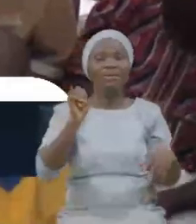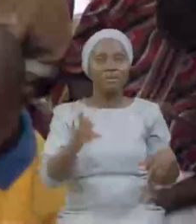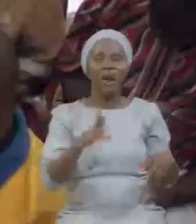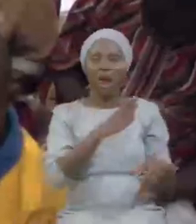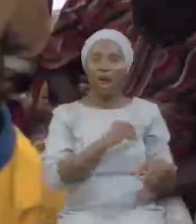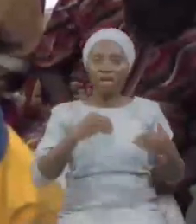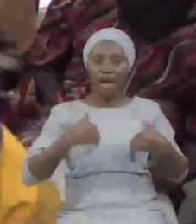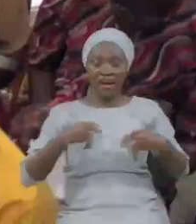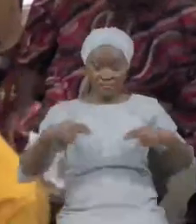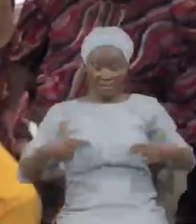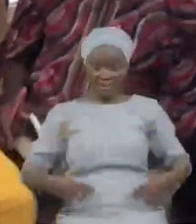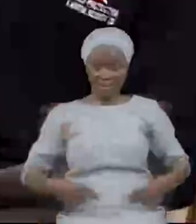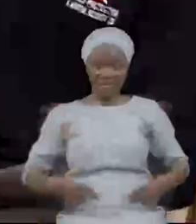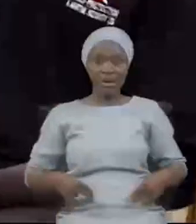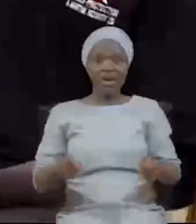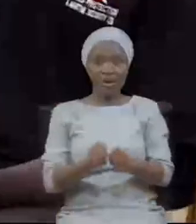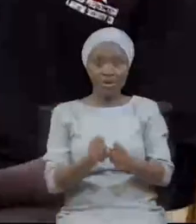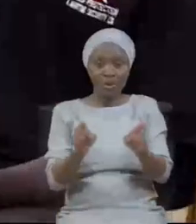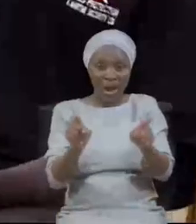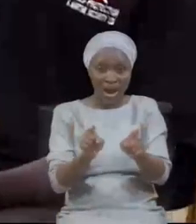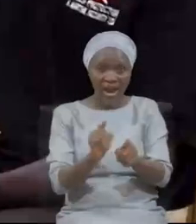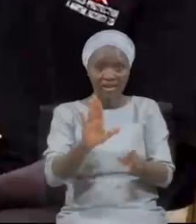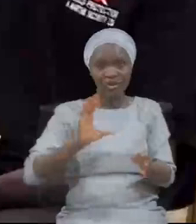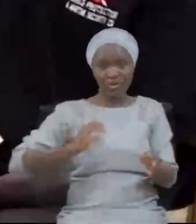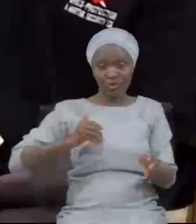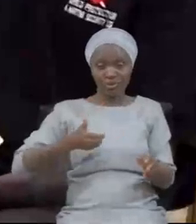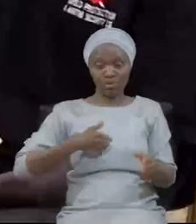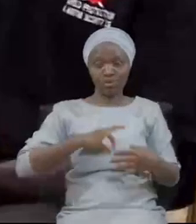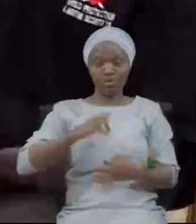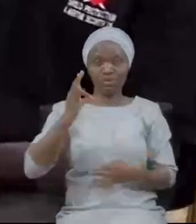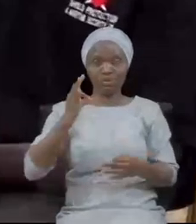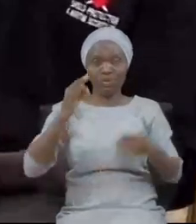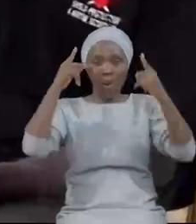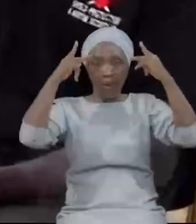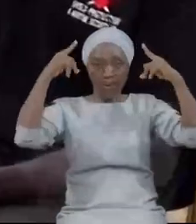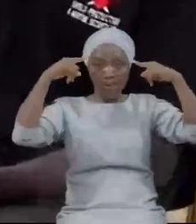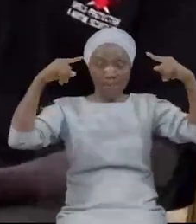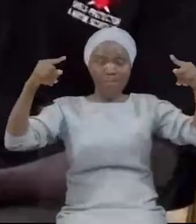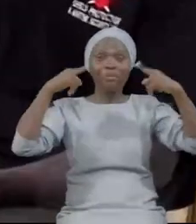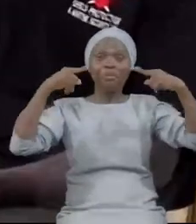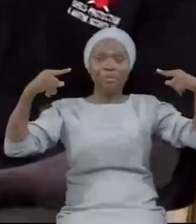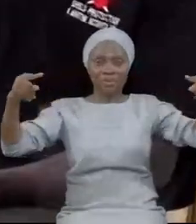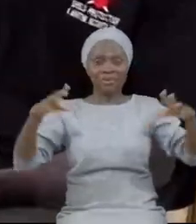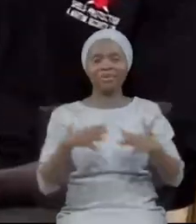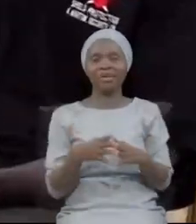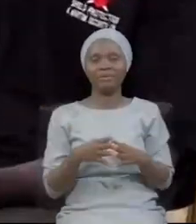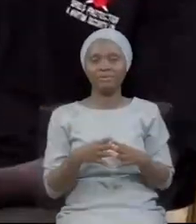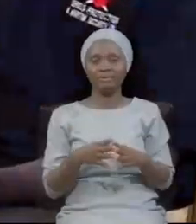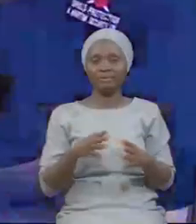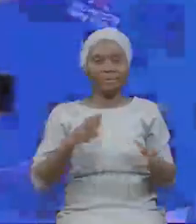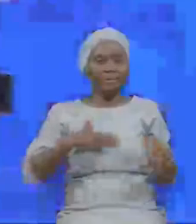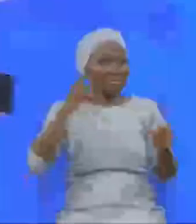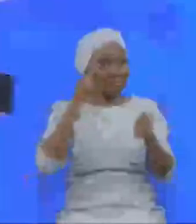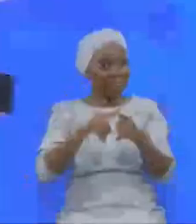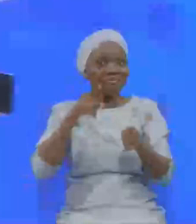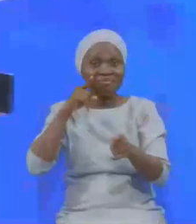ton âme. C'est fait. Mon frère, c'est fait. Ma sœur là-bas,